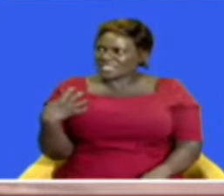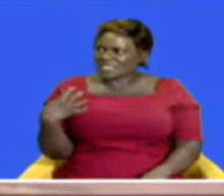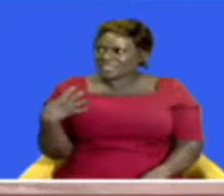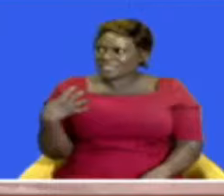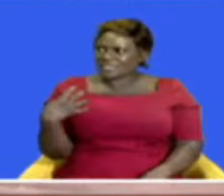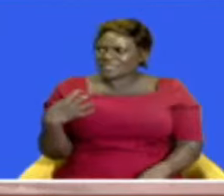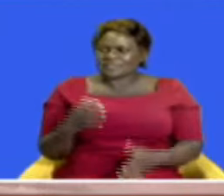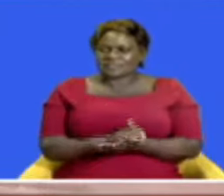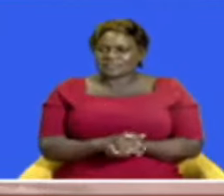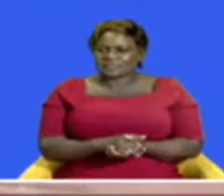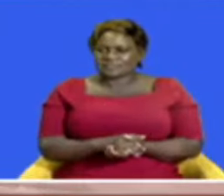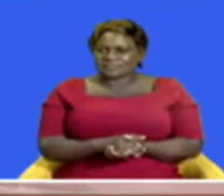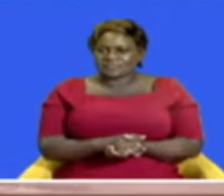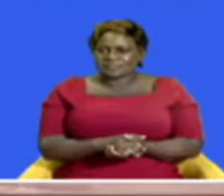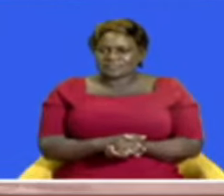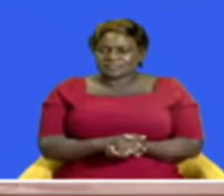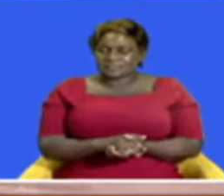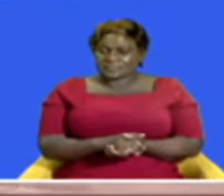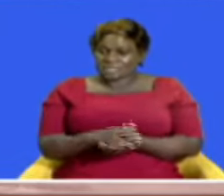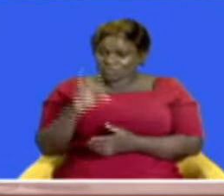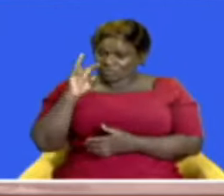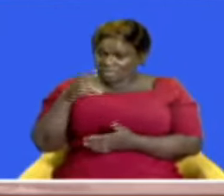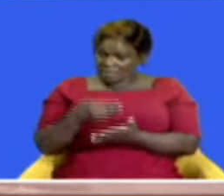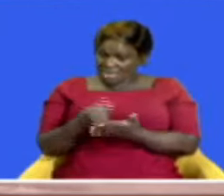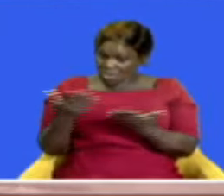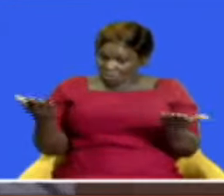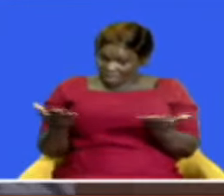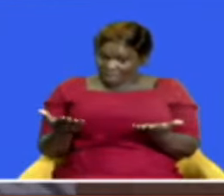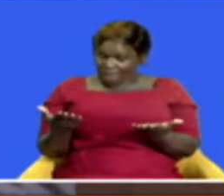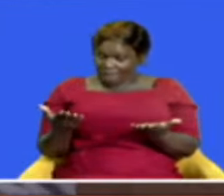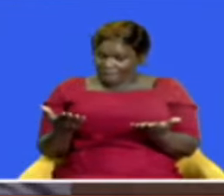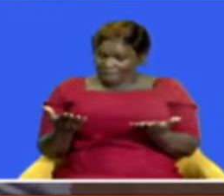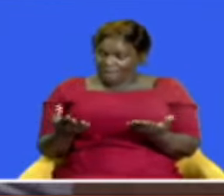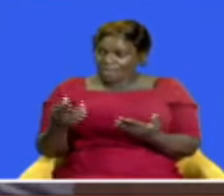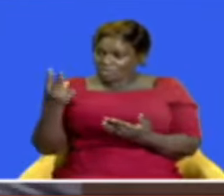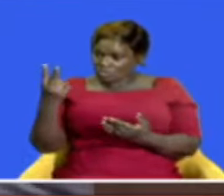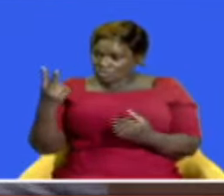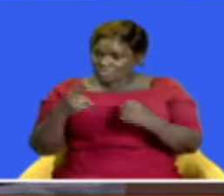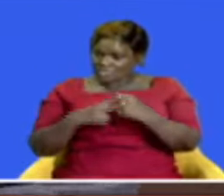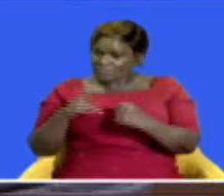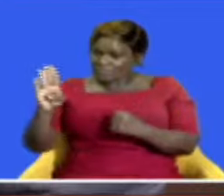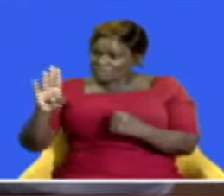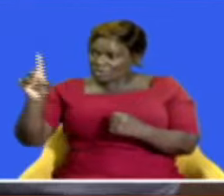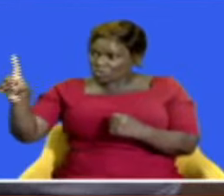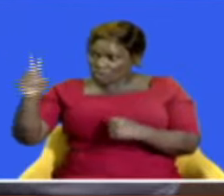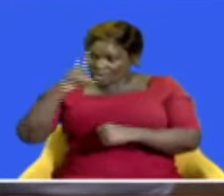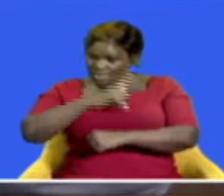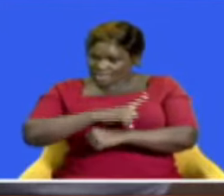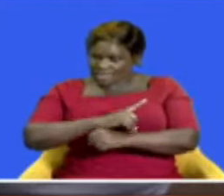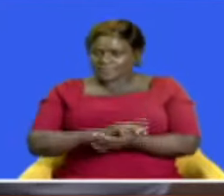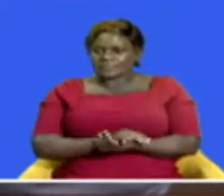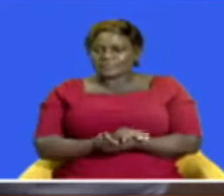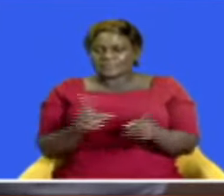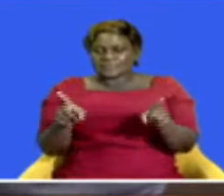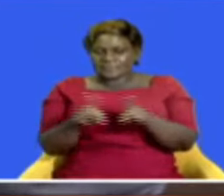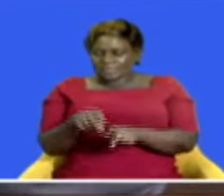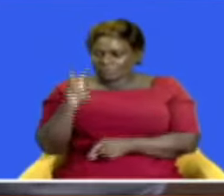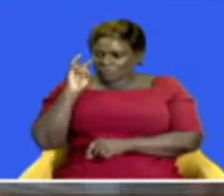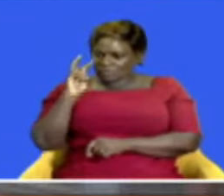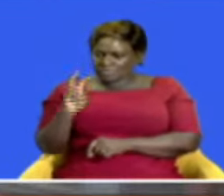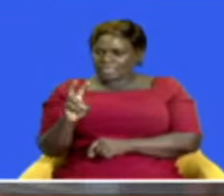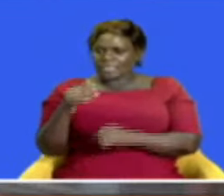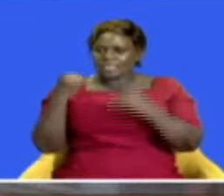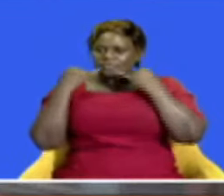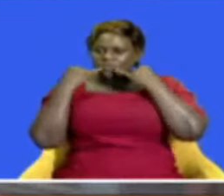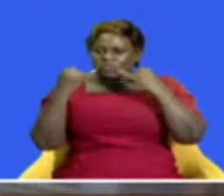tu sawa hata tunichukua zile pesa. Sasa unaona mahali pesa zipo? Bilioni 27 kwa kila siku. Na nikiangalia bado kwa zile takwimu